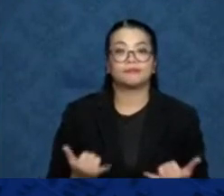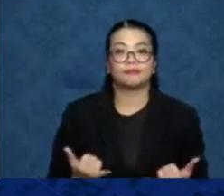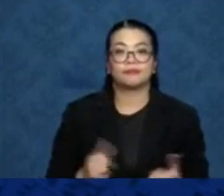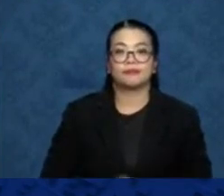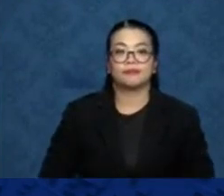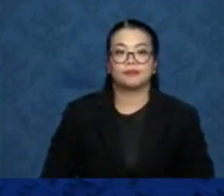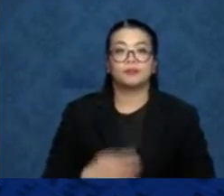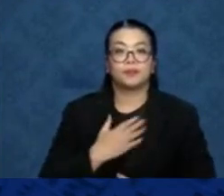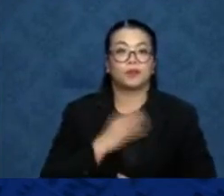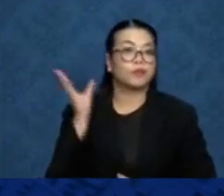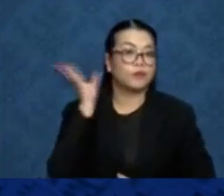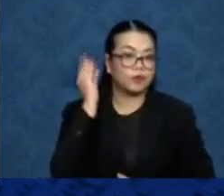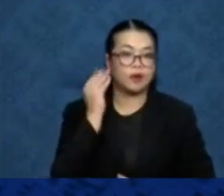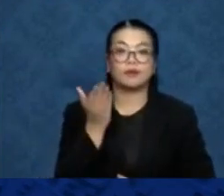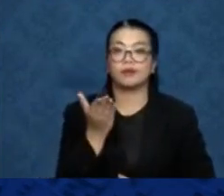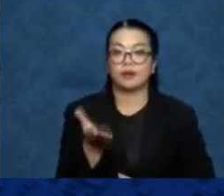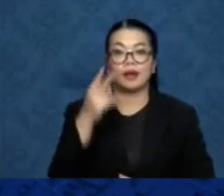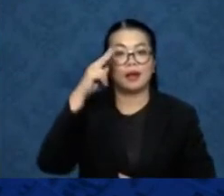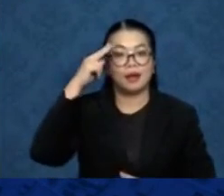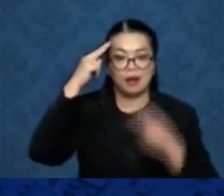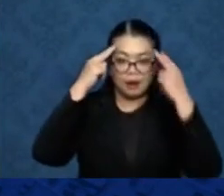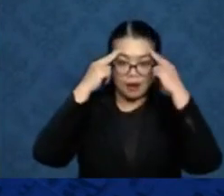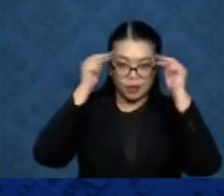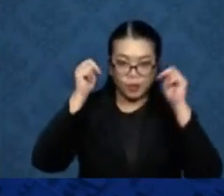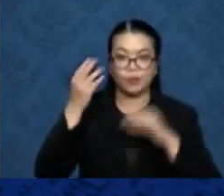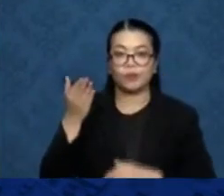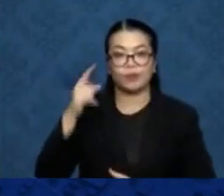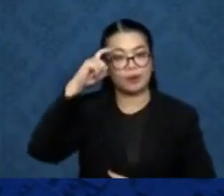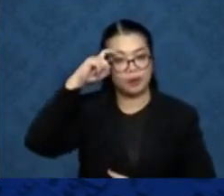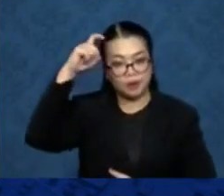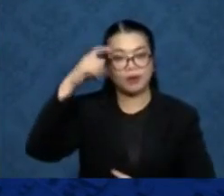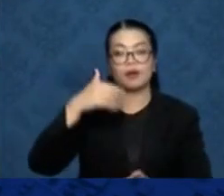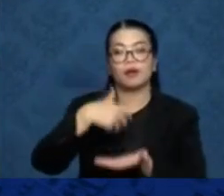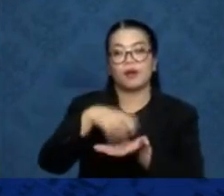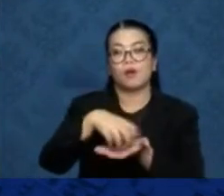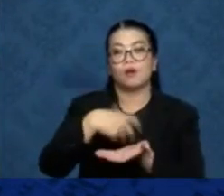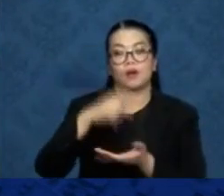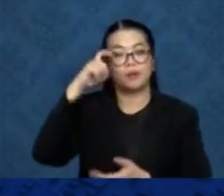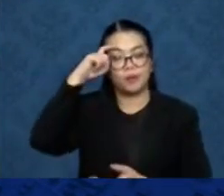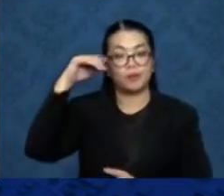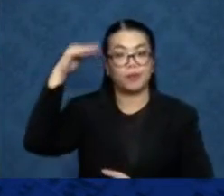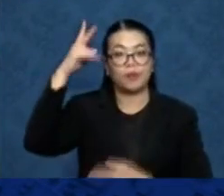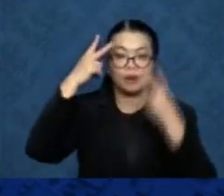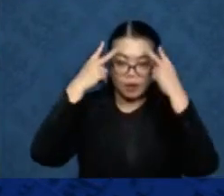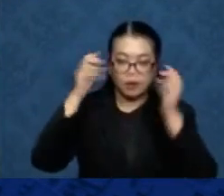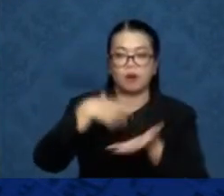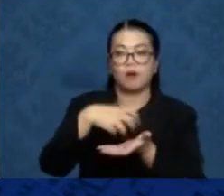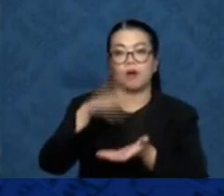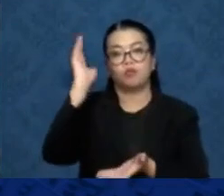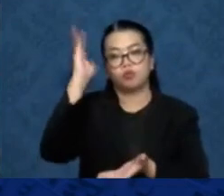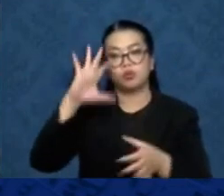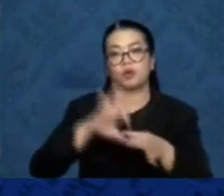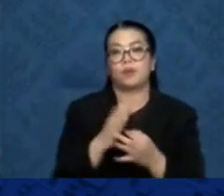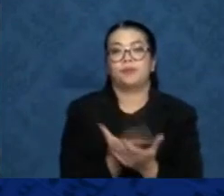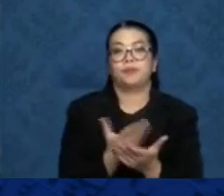มายใหม่แล้วก็เคลมว่าเป็นโครงการของรัฐบาลการจัดสรรงบประมาณไม่สอดคล้องกับนโยบายตามคำแถลงของคุณเศรษฐานะคะ